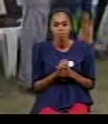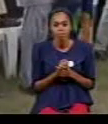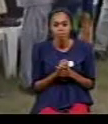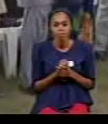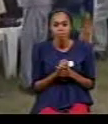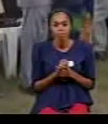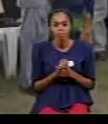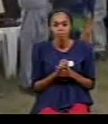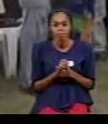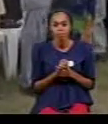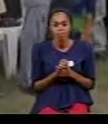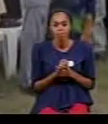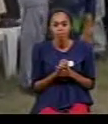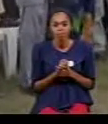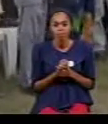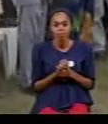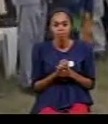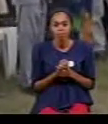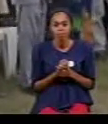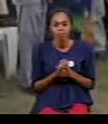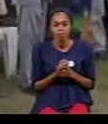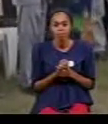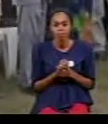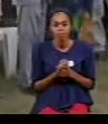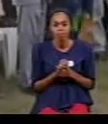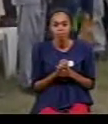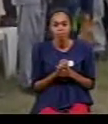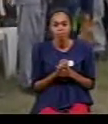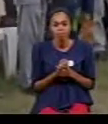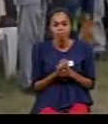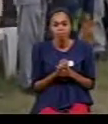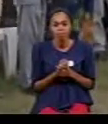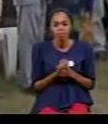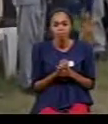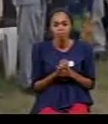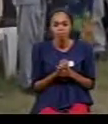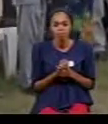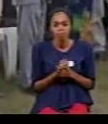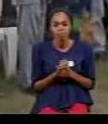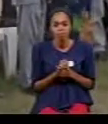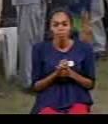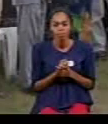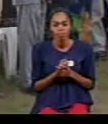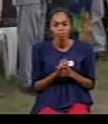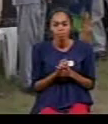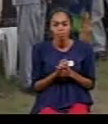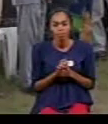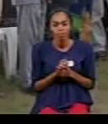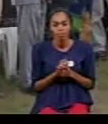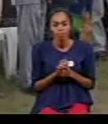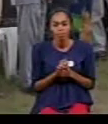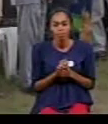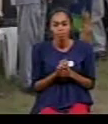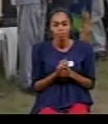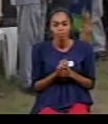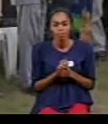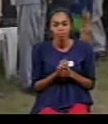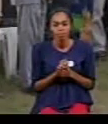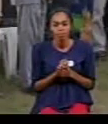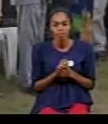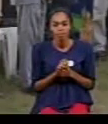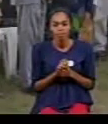so awati asi gboyo ta gboyinbo won ni ka lo sibi kini gbohun to wa leyin yen ka